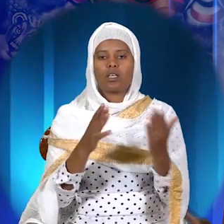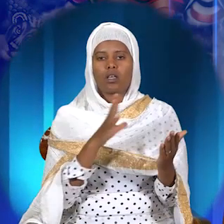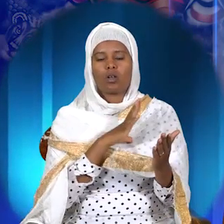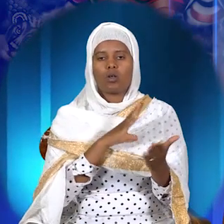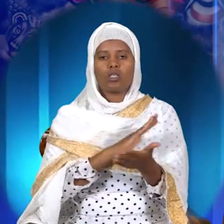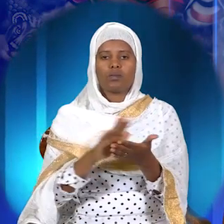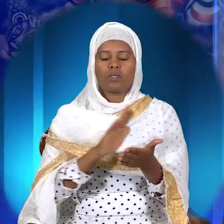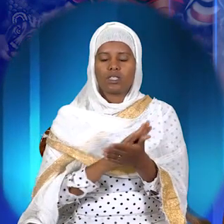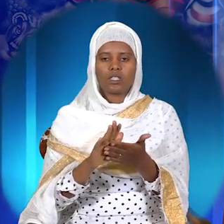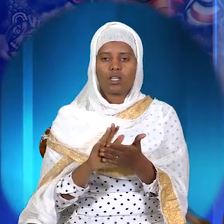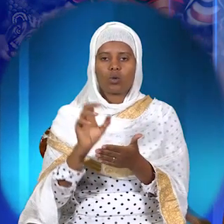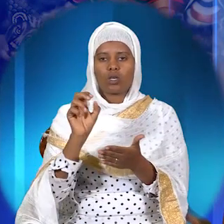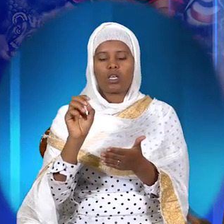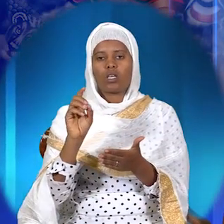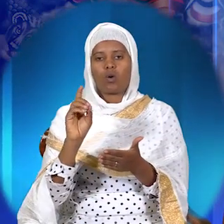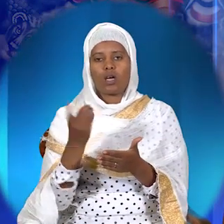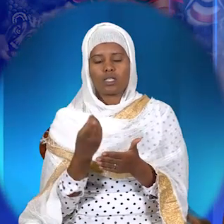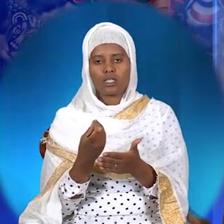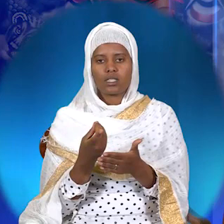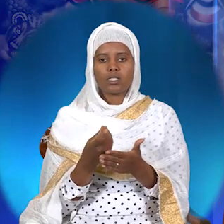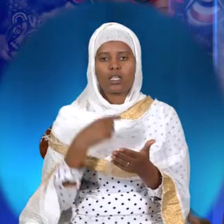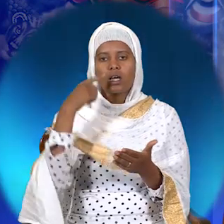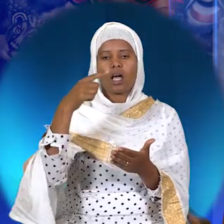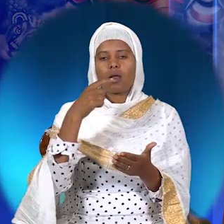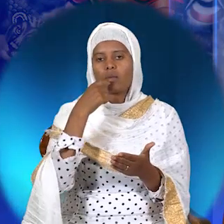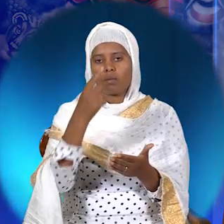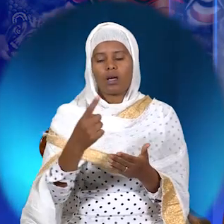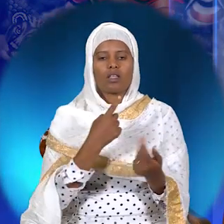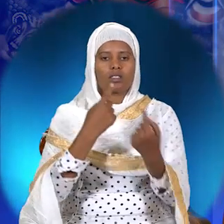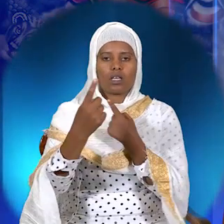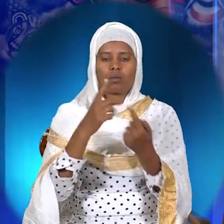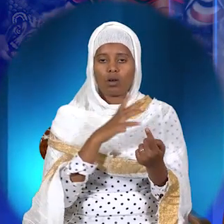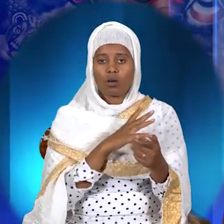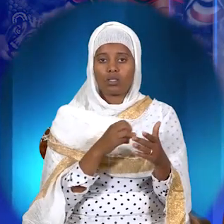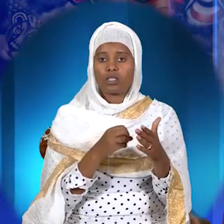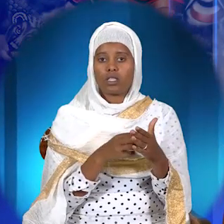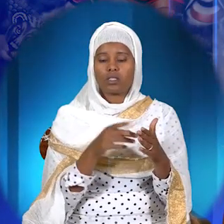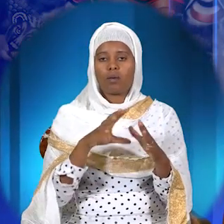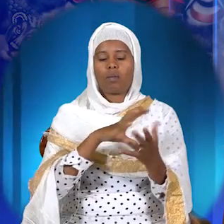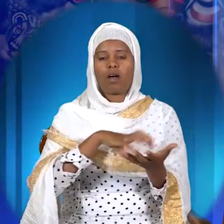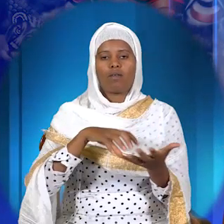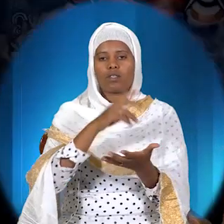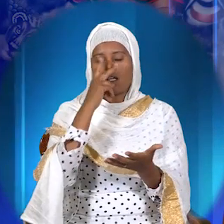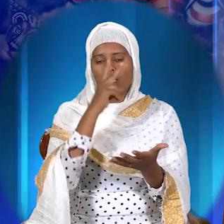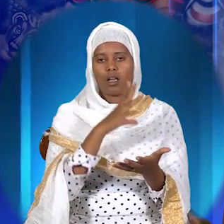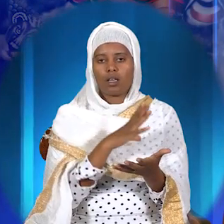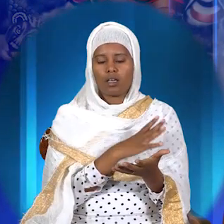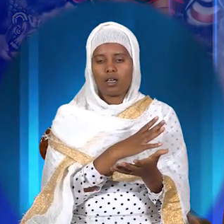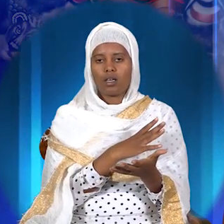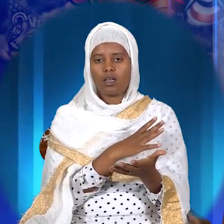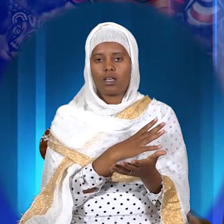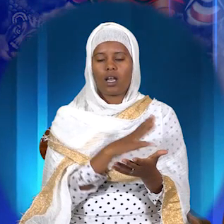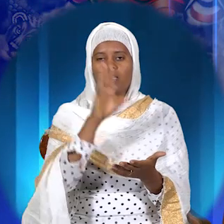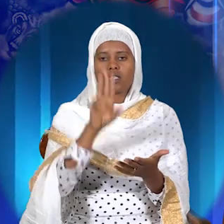ቅዱስን ከምዘየለው ንምንጻር ነዚ ወንጀላዊ ቅዱስ ዮሐንስውን ቃል በመባል ተጠቂሙሎ ስለዚ አብዚ በሐፈሻ